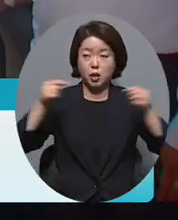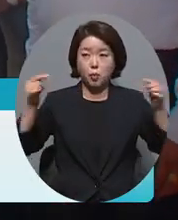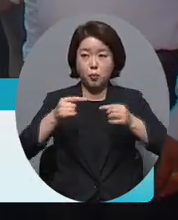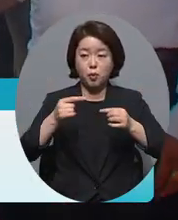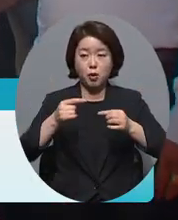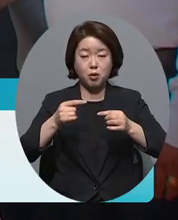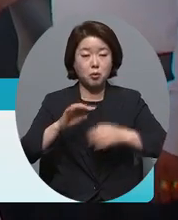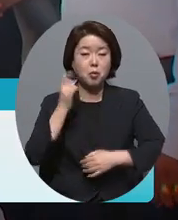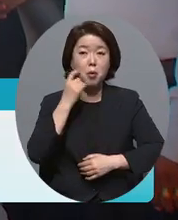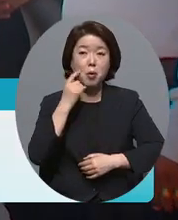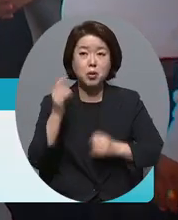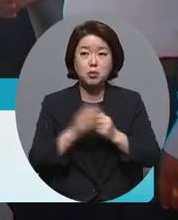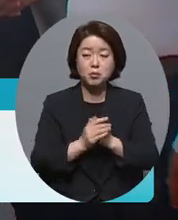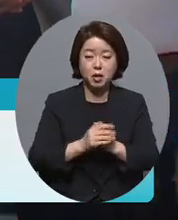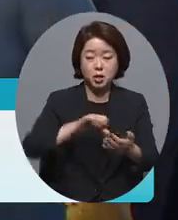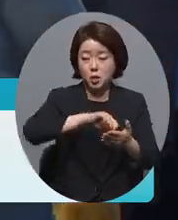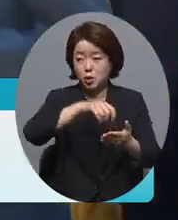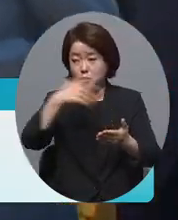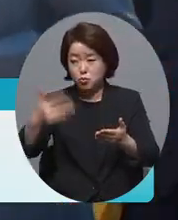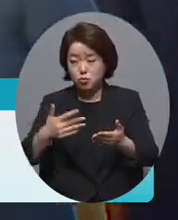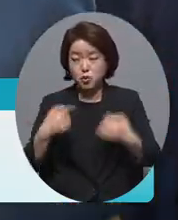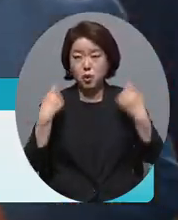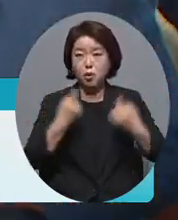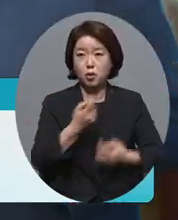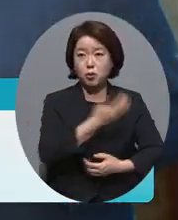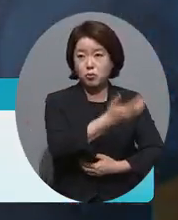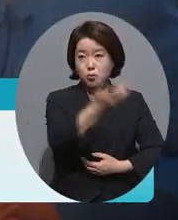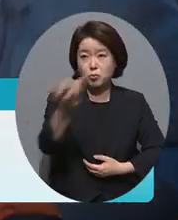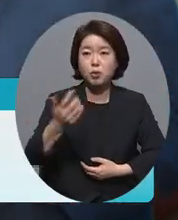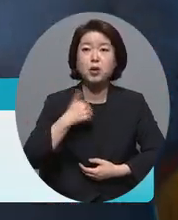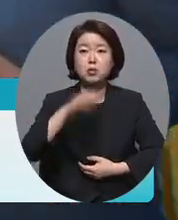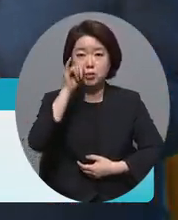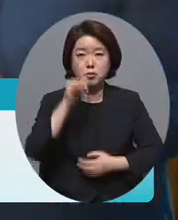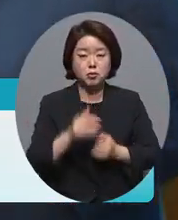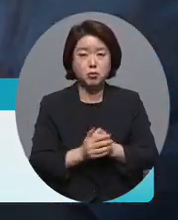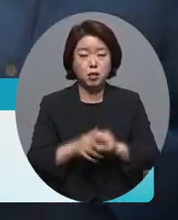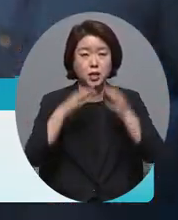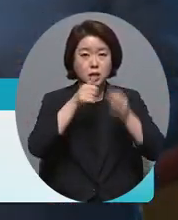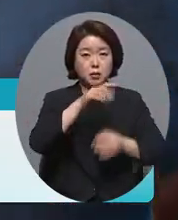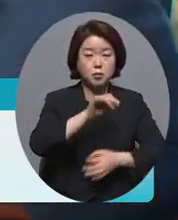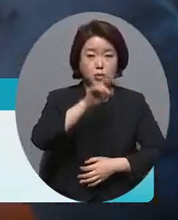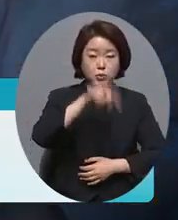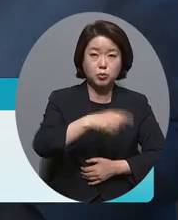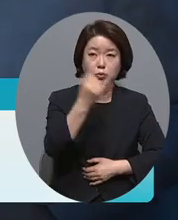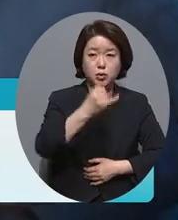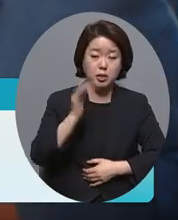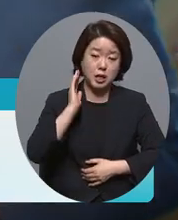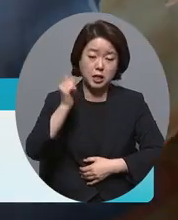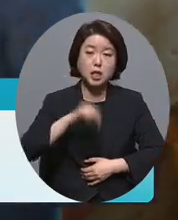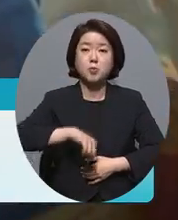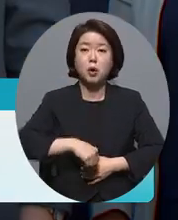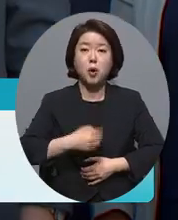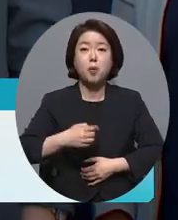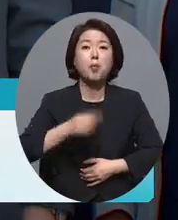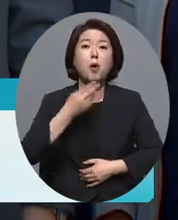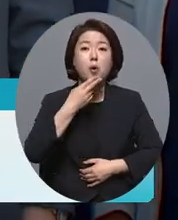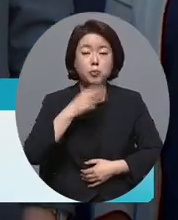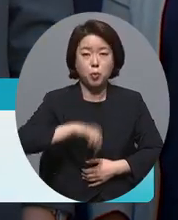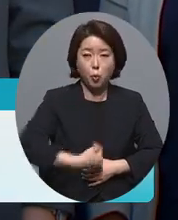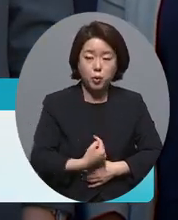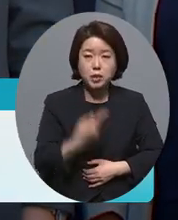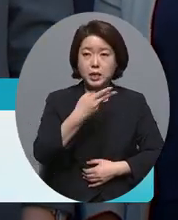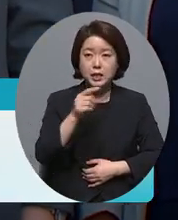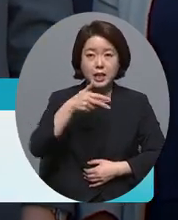관광지란 관광지는 모두 돌아보신 바 있습니다 김정숙 여사는 심지어 대통령 없이 혼자서 타지마할을 방문하기도 했었지요